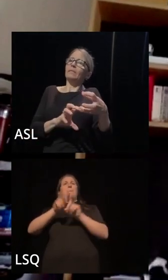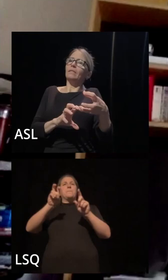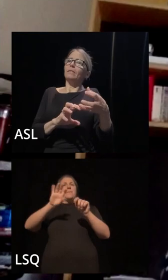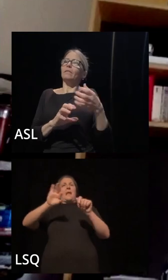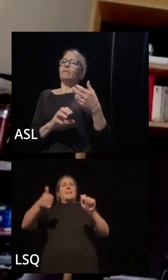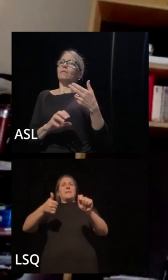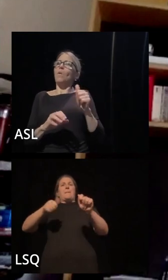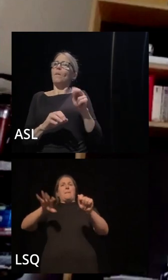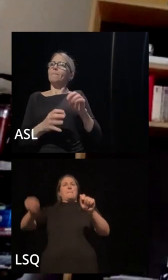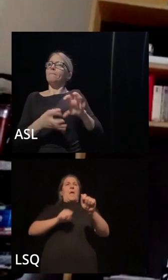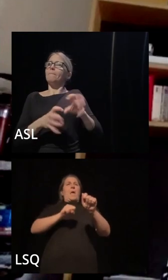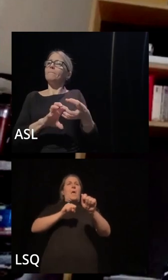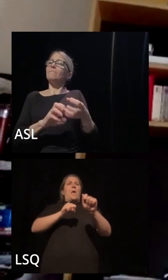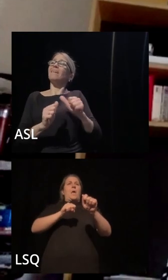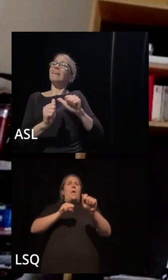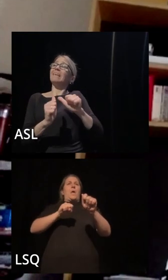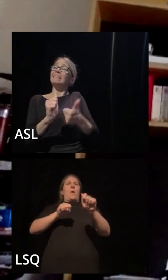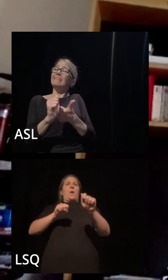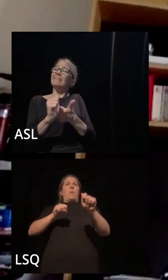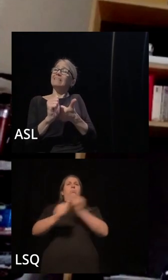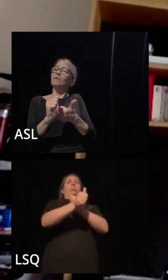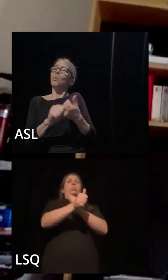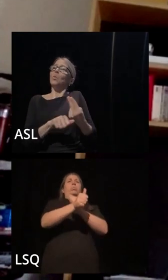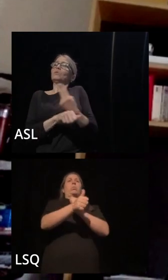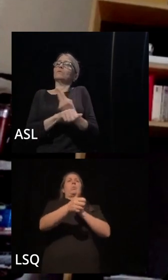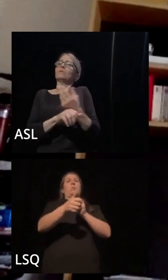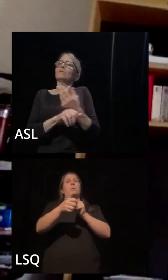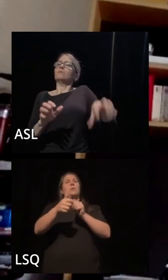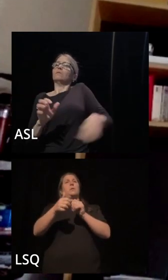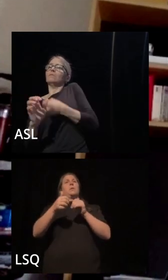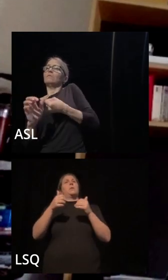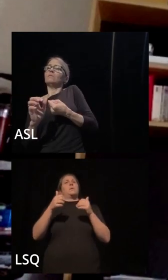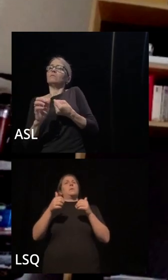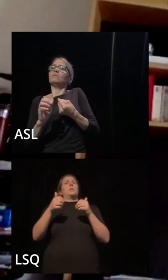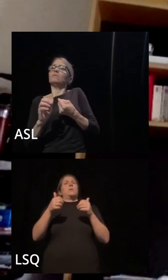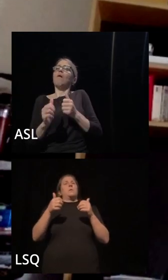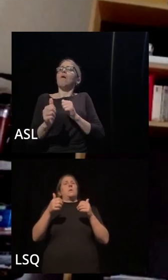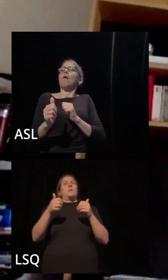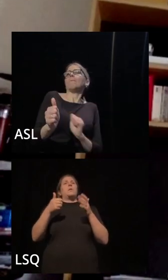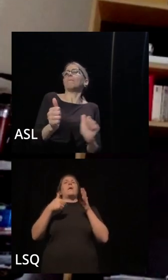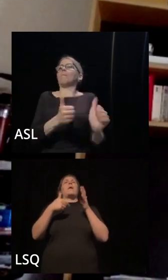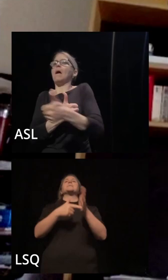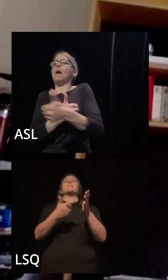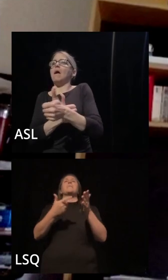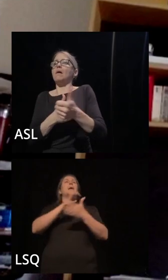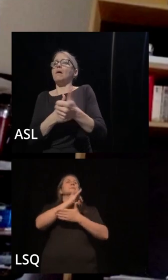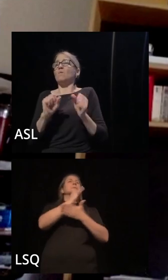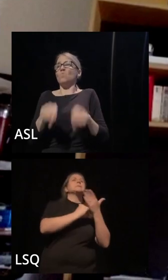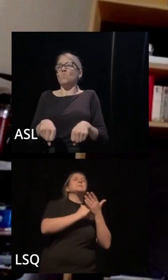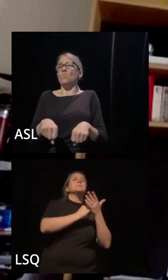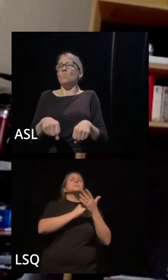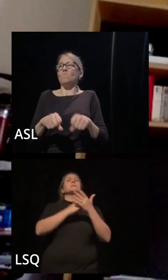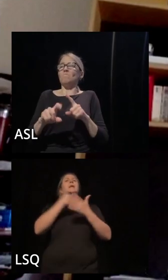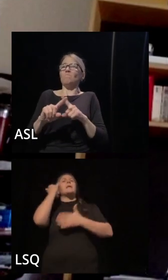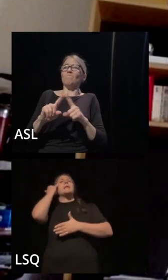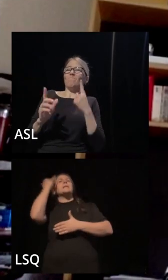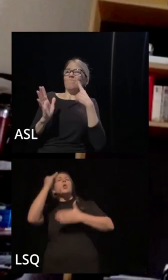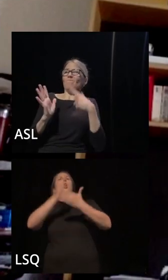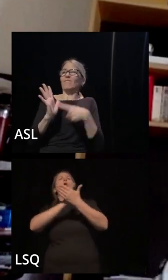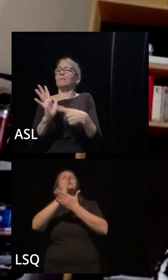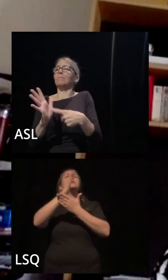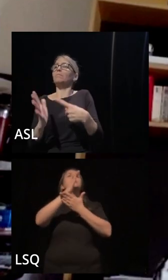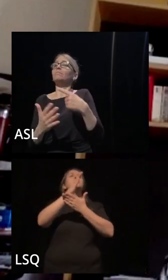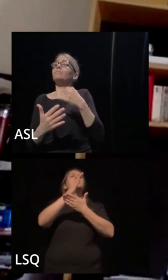Donc ça, on l'observe dans les courants artistiques, dans des courants idéologiques, on va rechercher ce qui se passe en